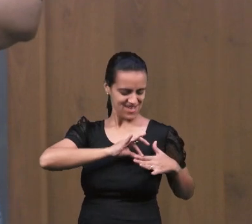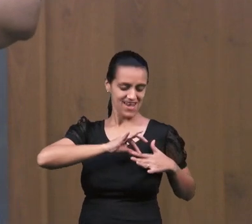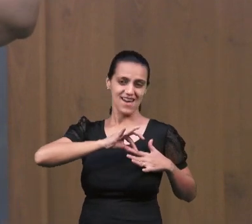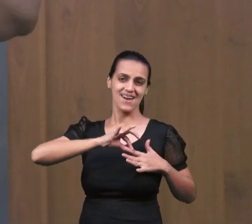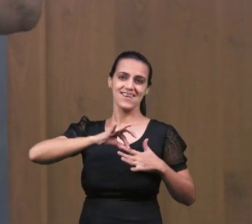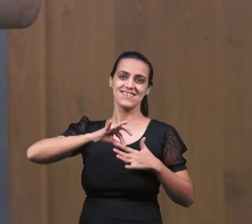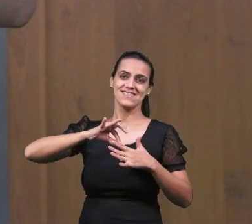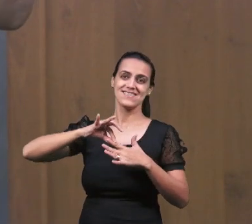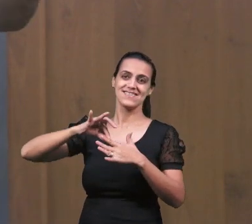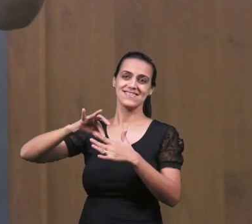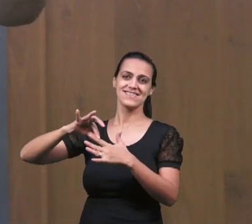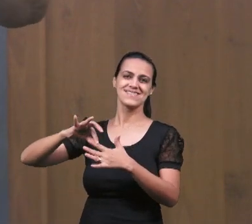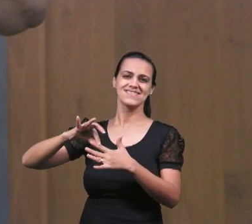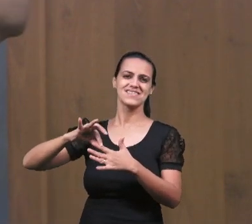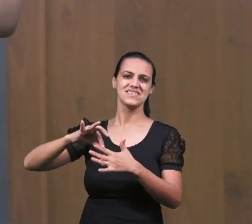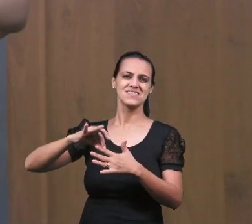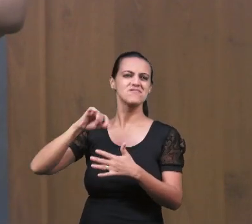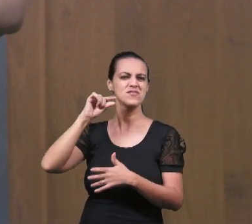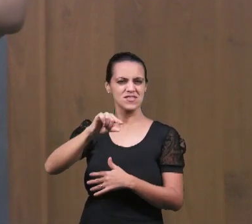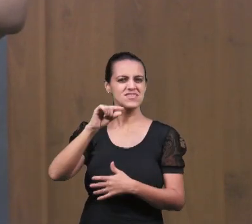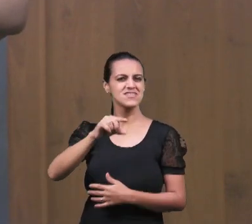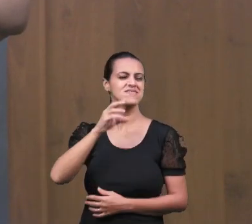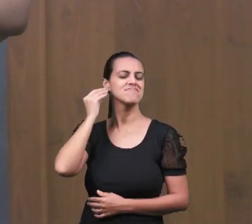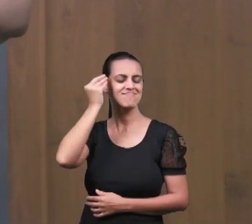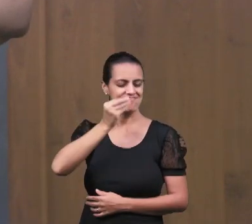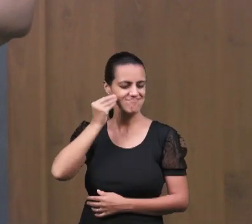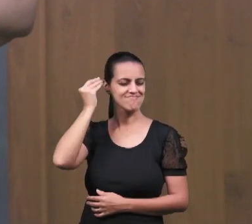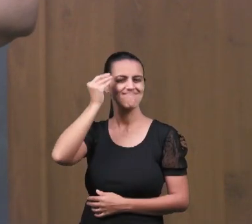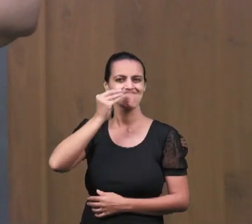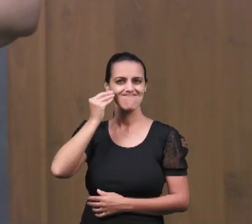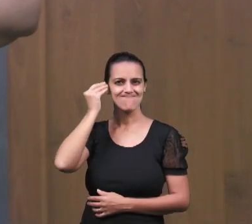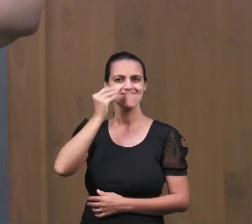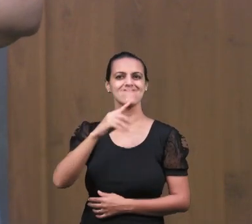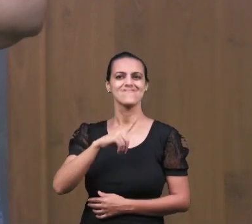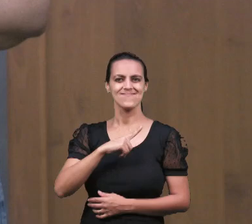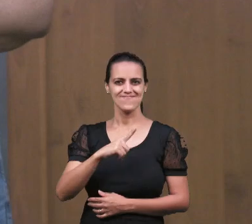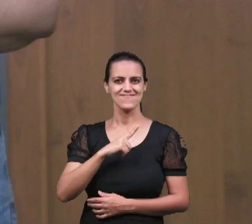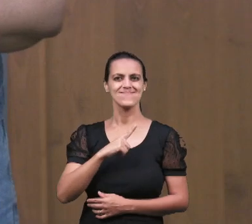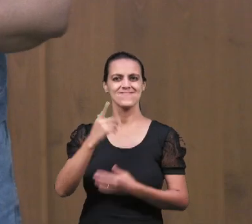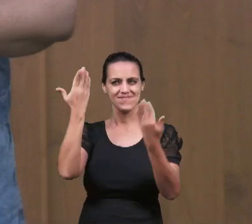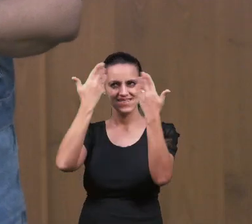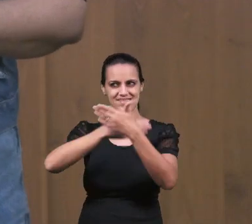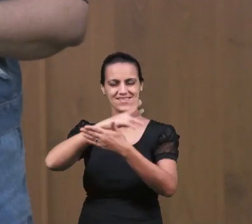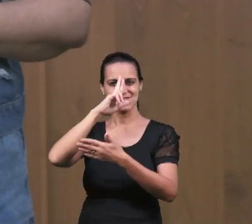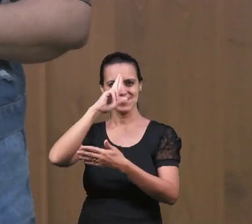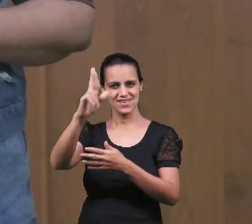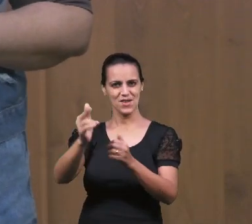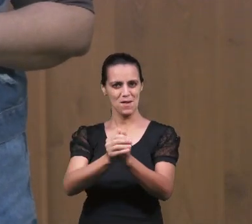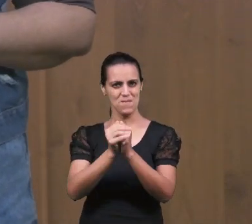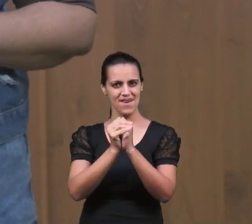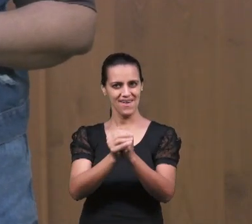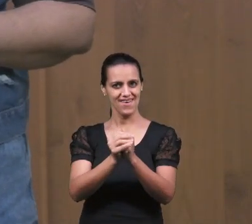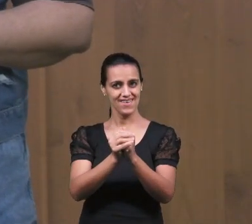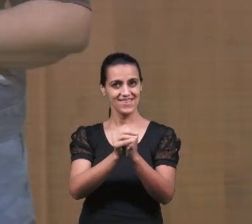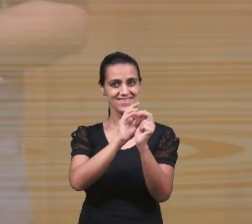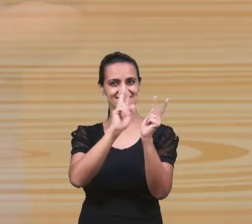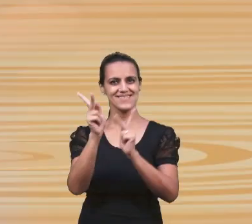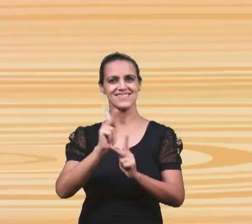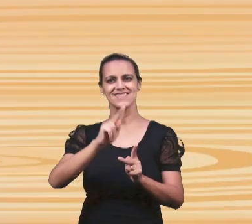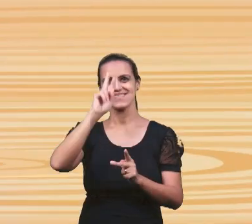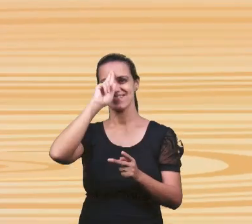connaître Jésus, le seul sauveur. Laisse que le Saint-Esprit conduise votre